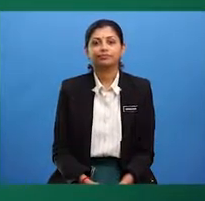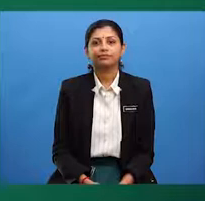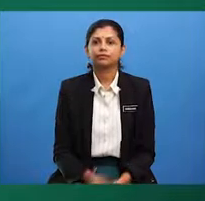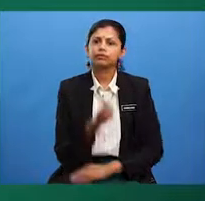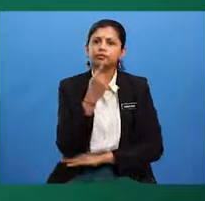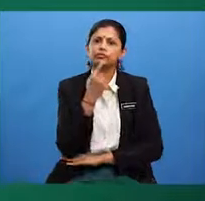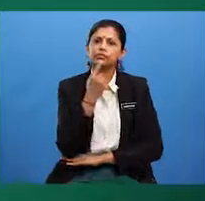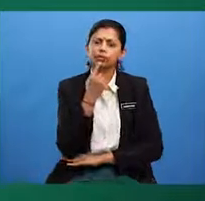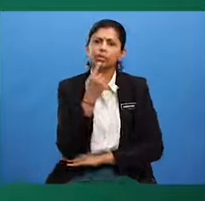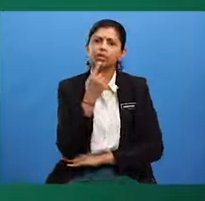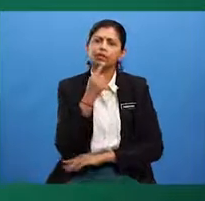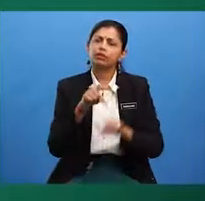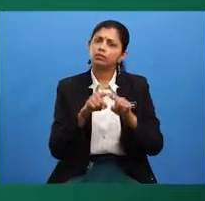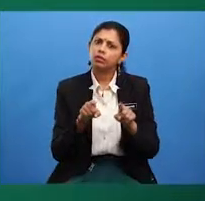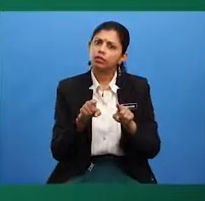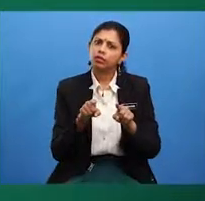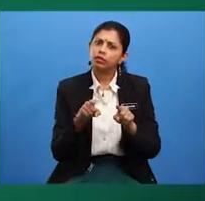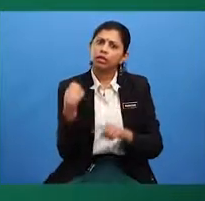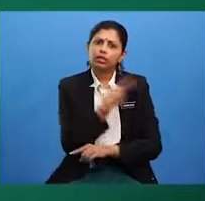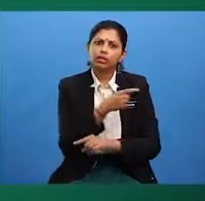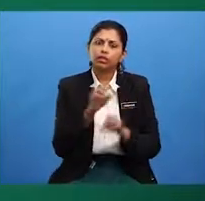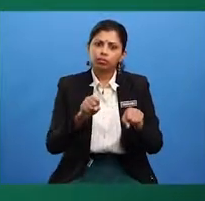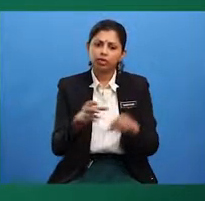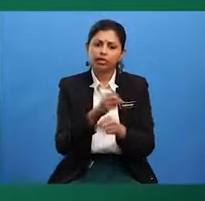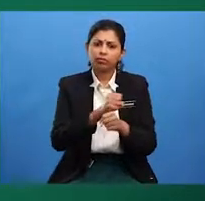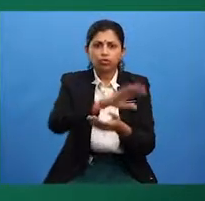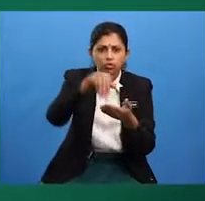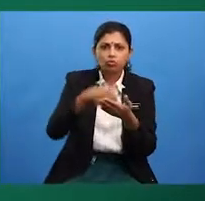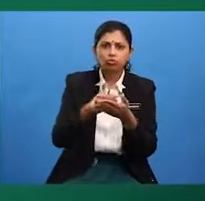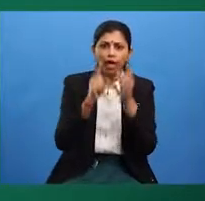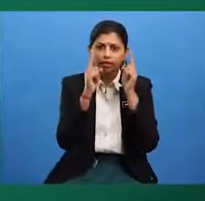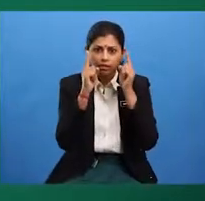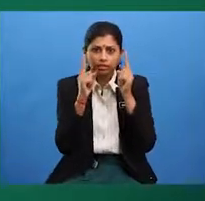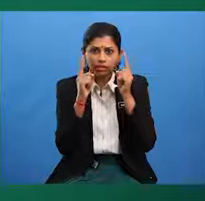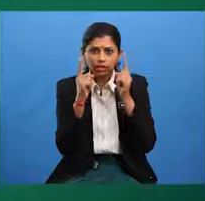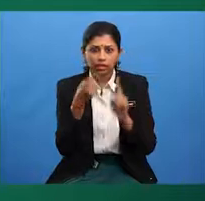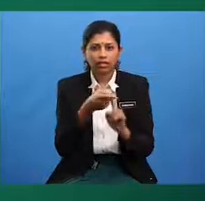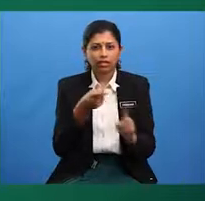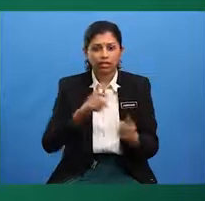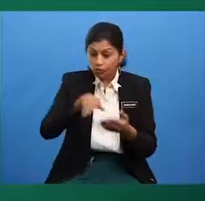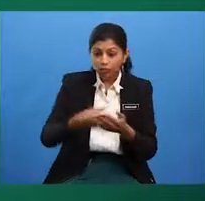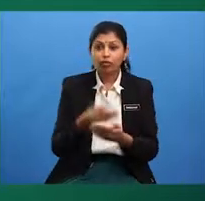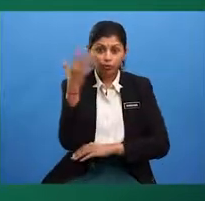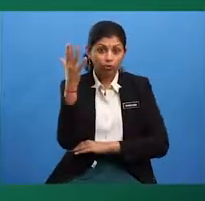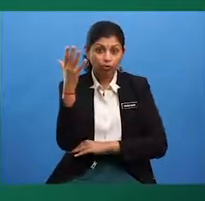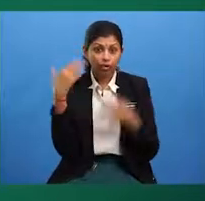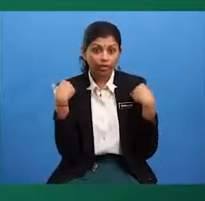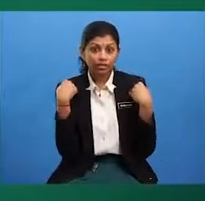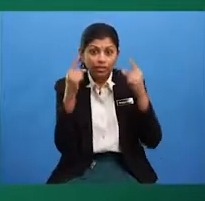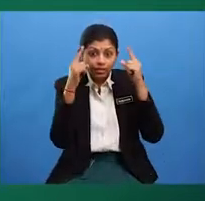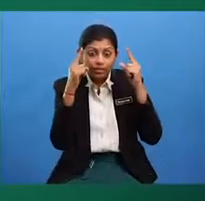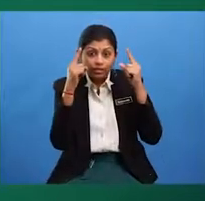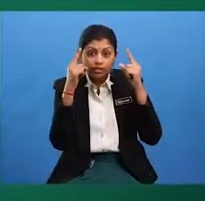Persoalannya, adakah kita boleh mendapat ketiga-tiga bahan ini daripada semua tumbuh-tumbuhan?